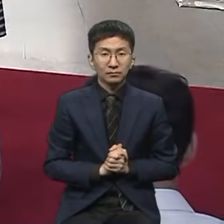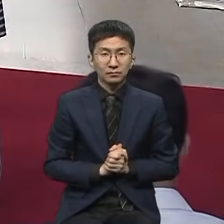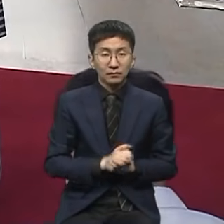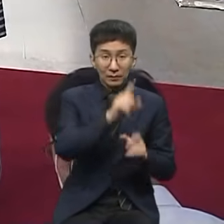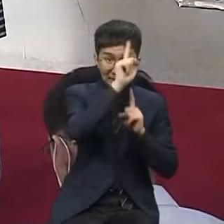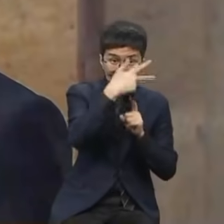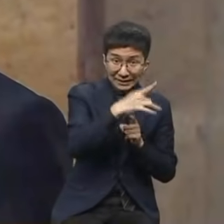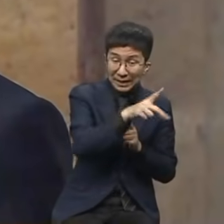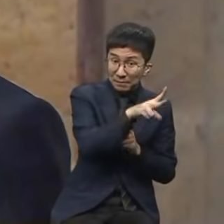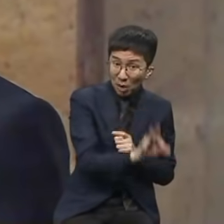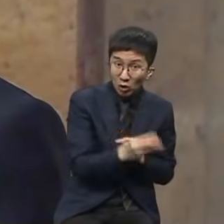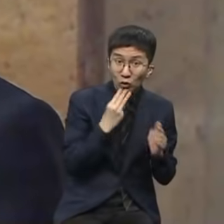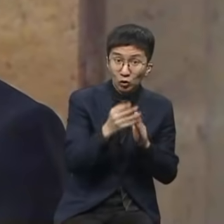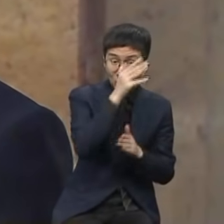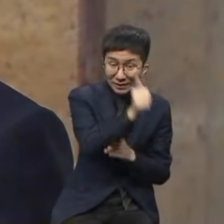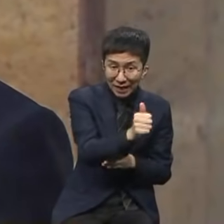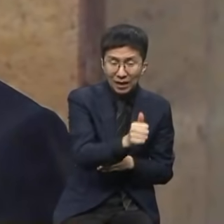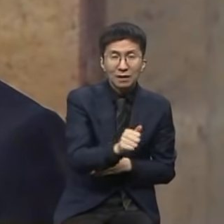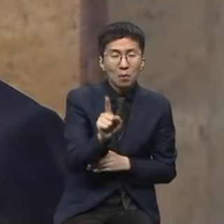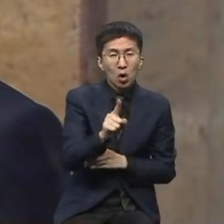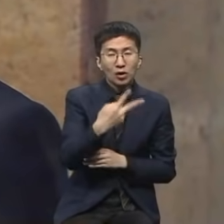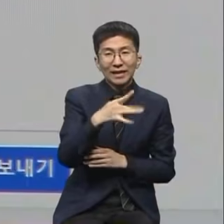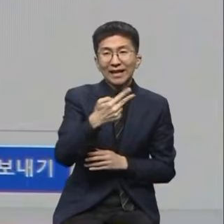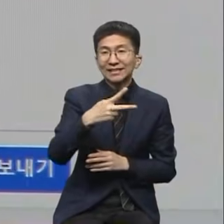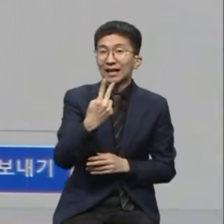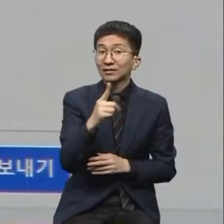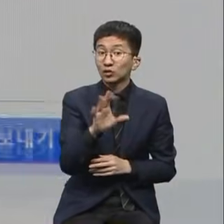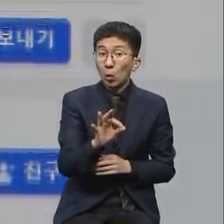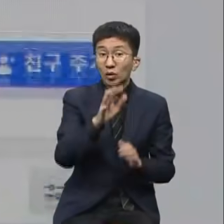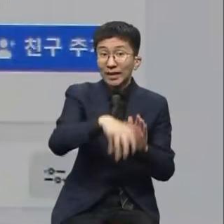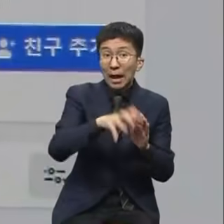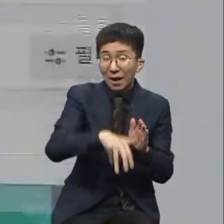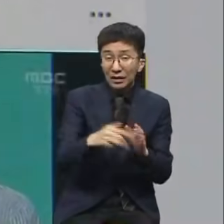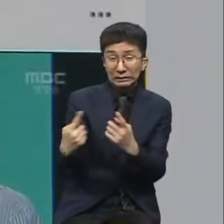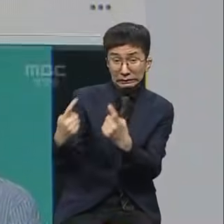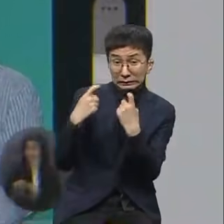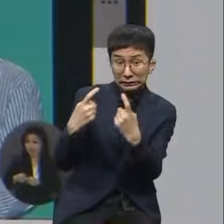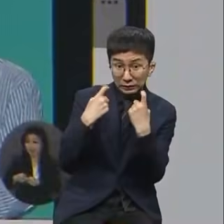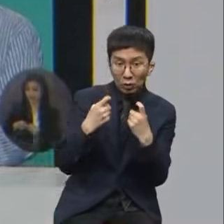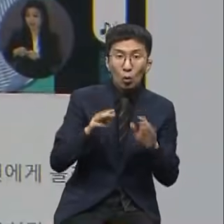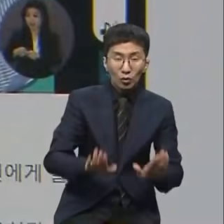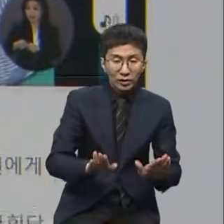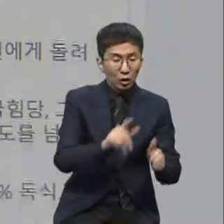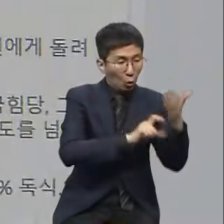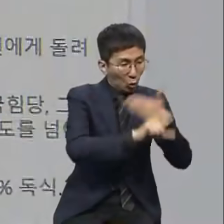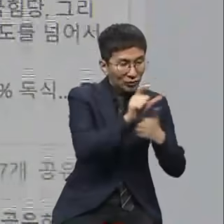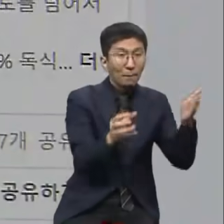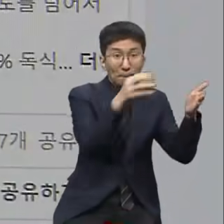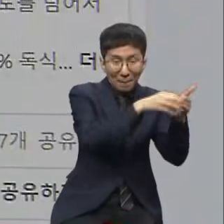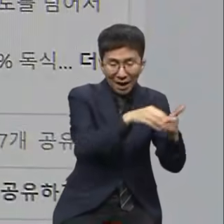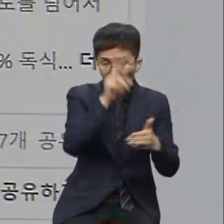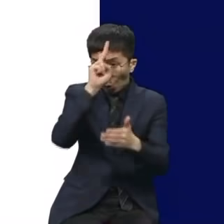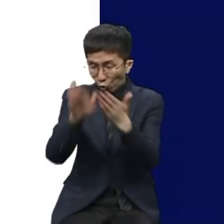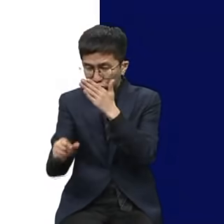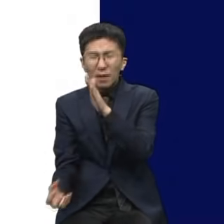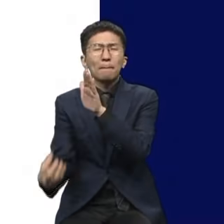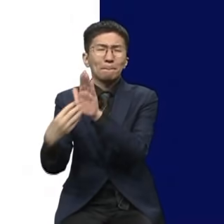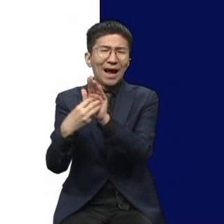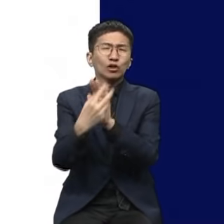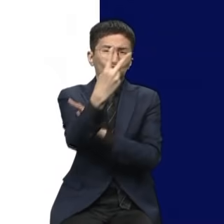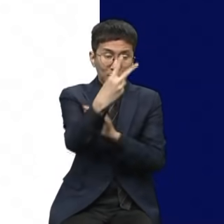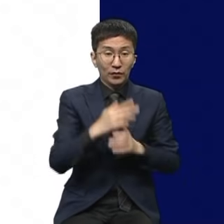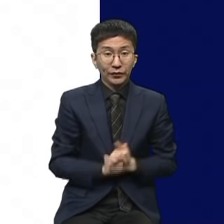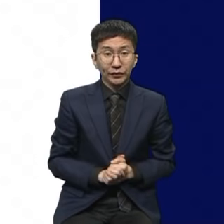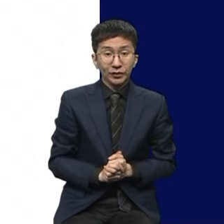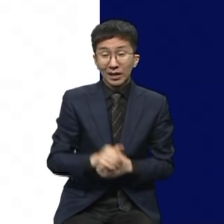이재명 경기지사는 대장동 개발 의혹과 관련해 오늘 오전과 오후 두 차례 SNS에 글을 올렸습니다. 이낙연 전 민주당